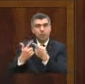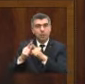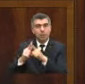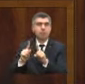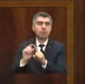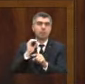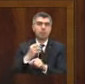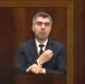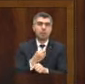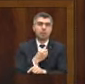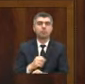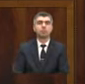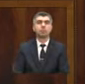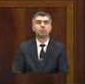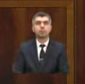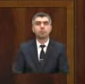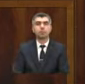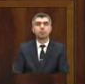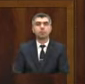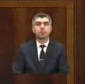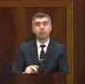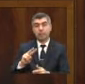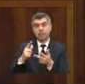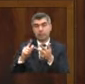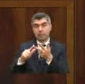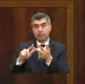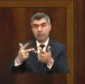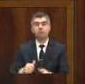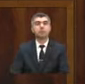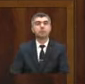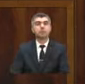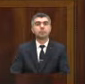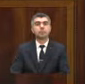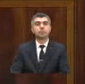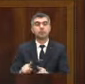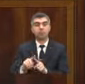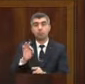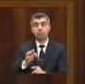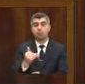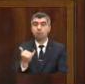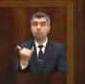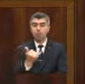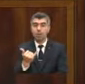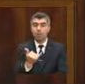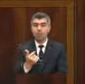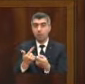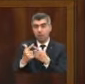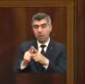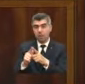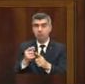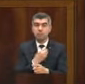الرعاية الصحية الأولية وغيرها. ثالثا إرساء حكامة جديدة للمنظومة